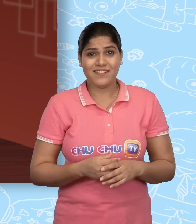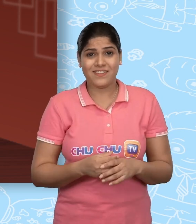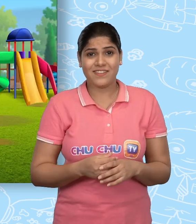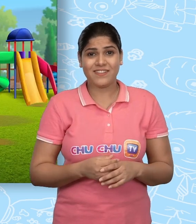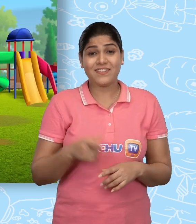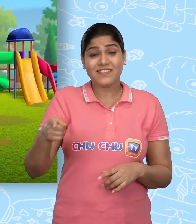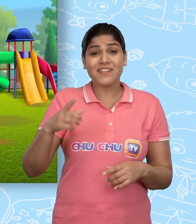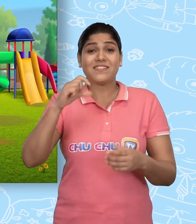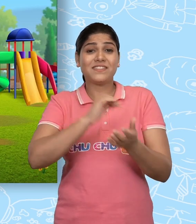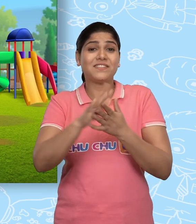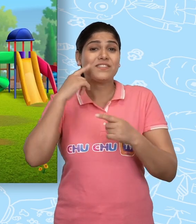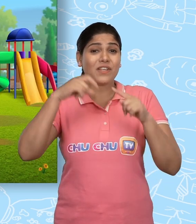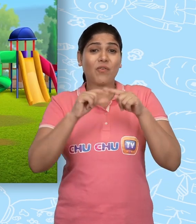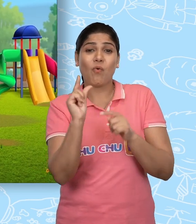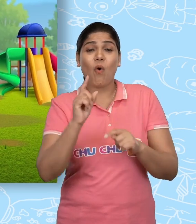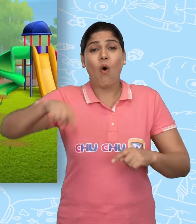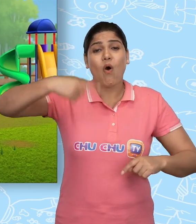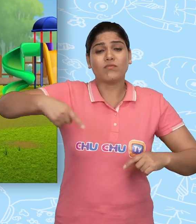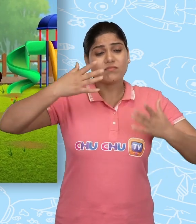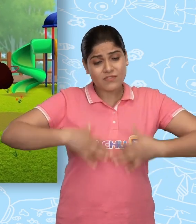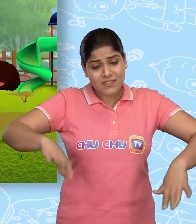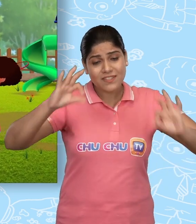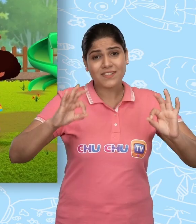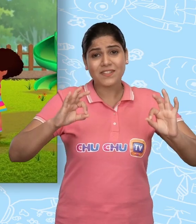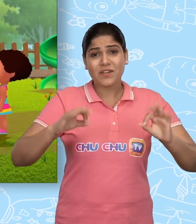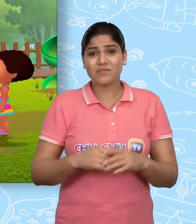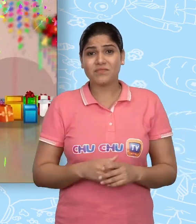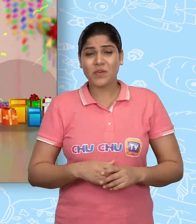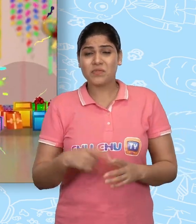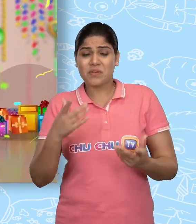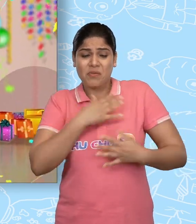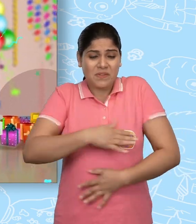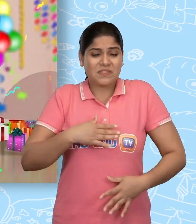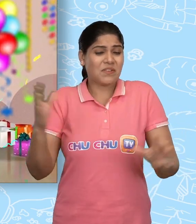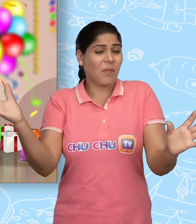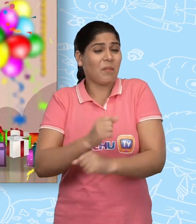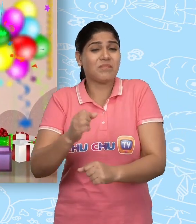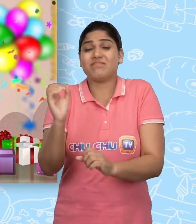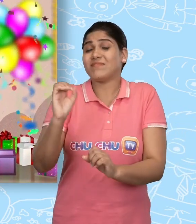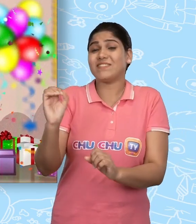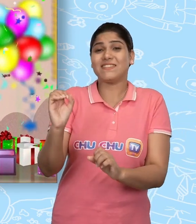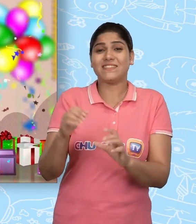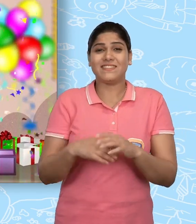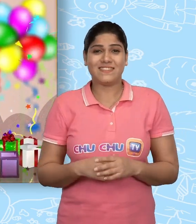पहले। इस तरह से चीकू हमेशा स्वस्थ रही और उसने कोई भी मस्ती मिस नहीं